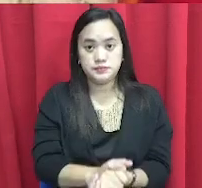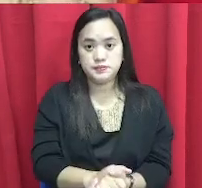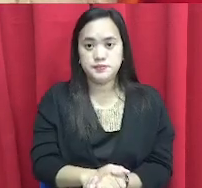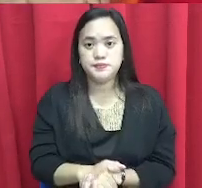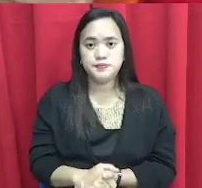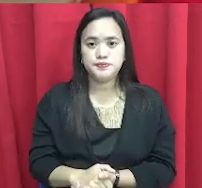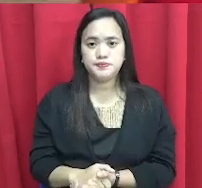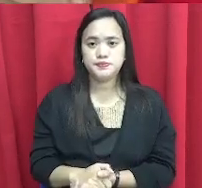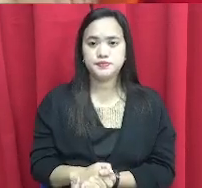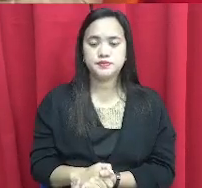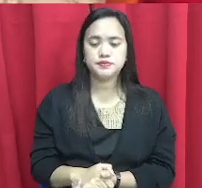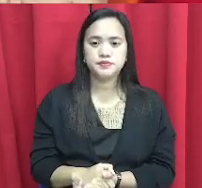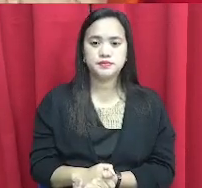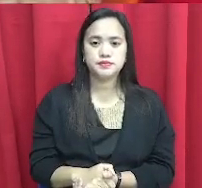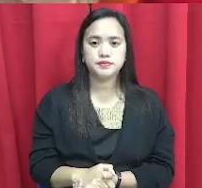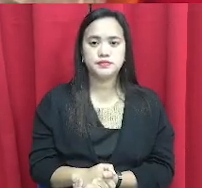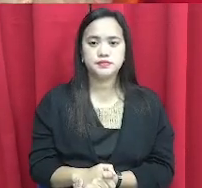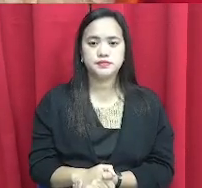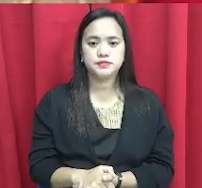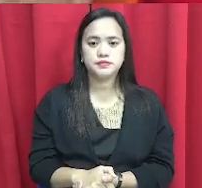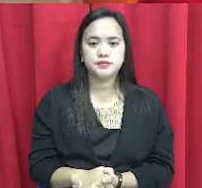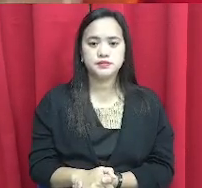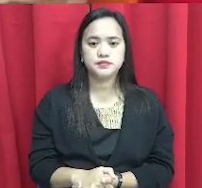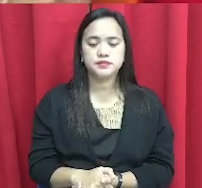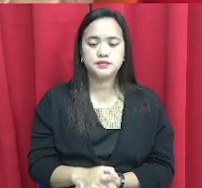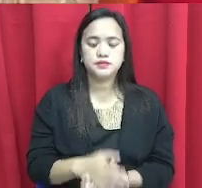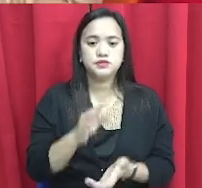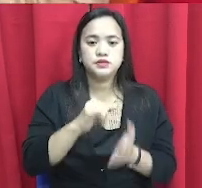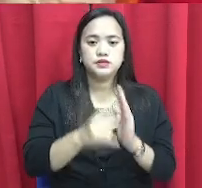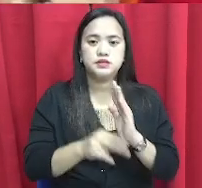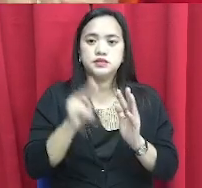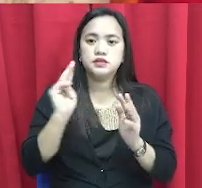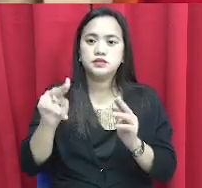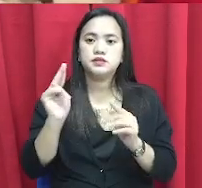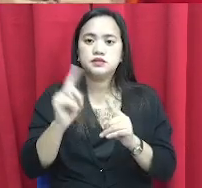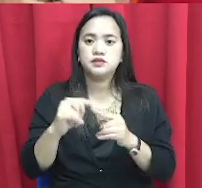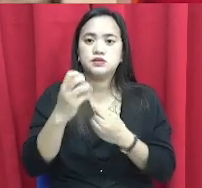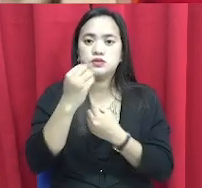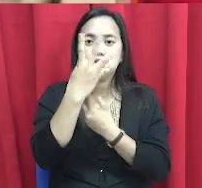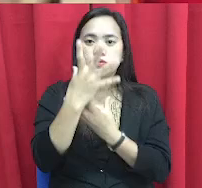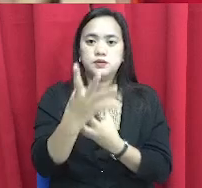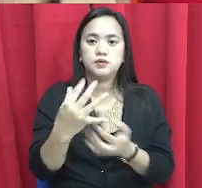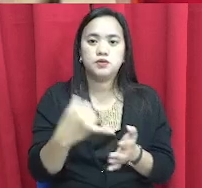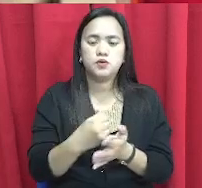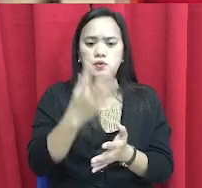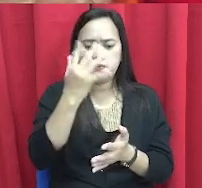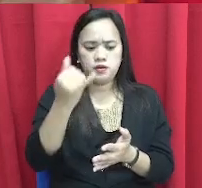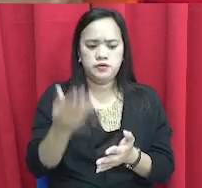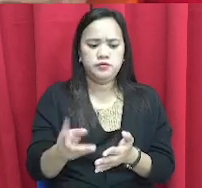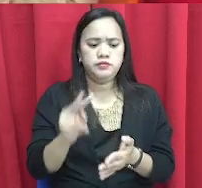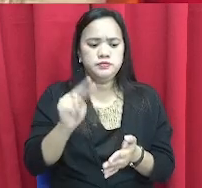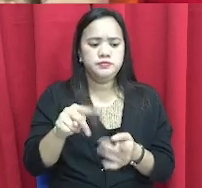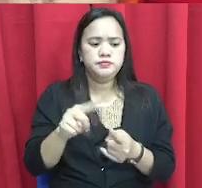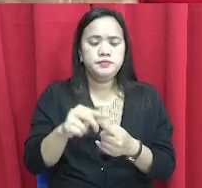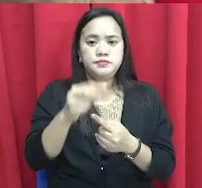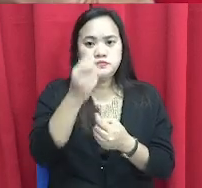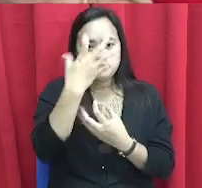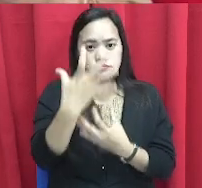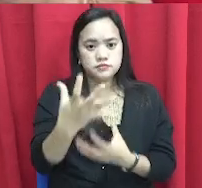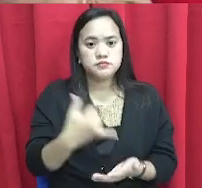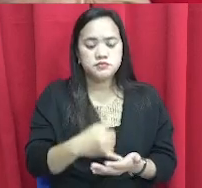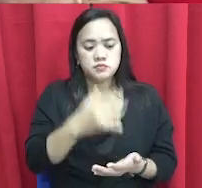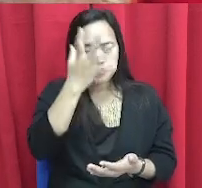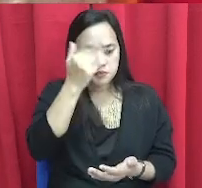kti ituturo mo sa igagaya ka ba susunod Bakit ka ba magsa-submit kasi hindi ka nagsa-submit sa